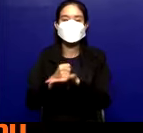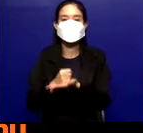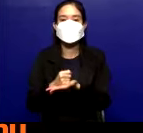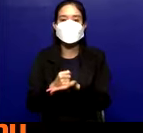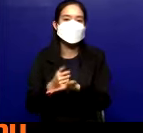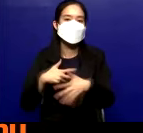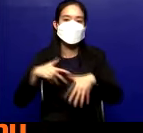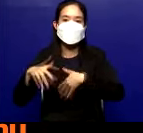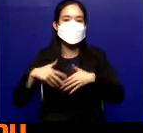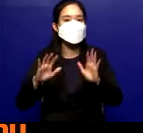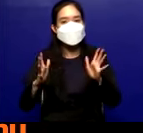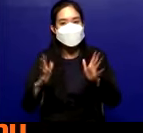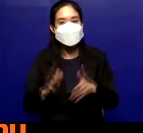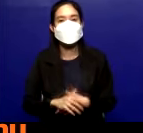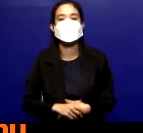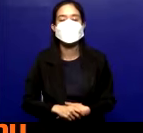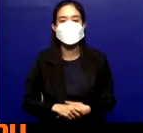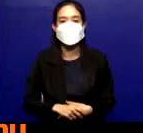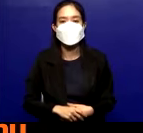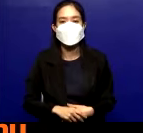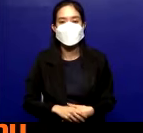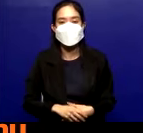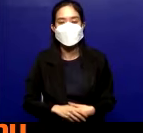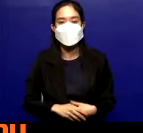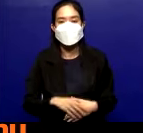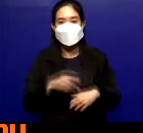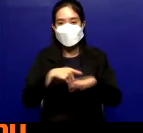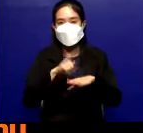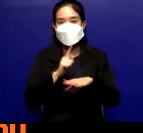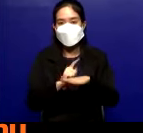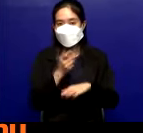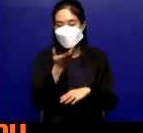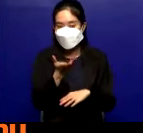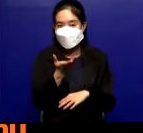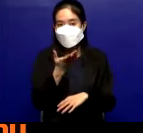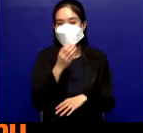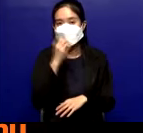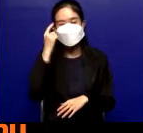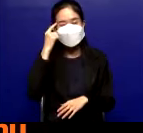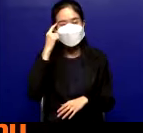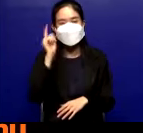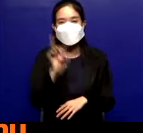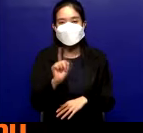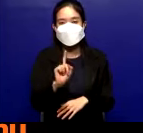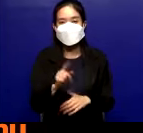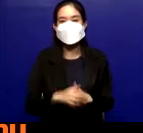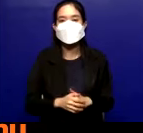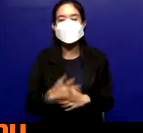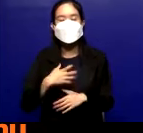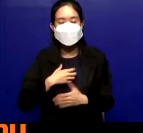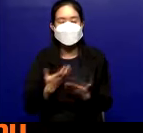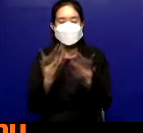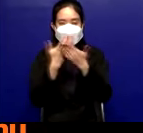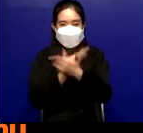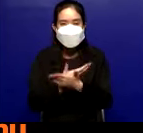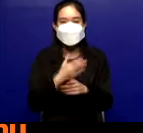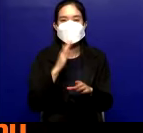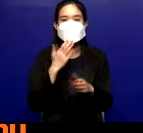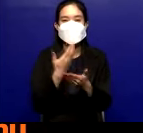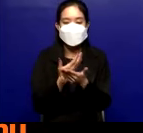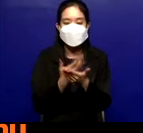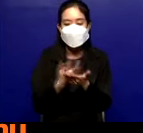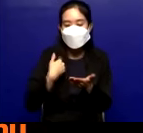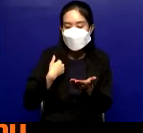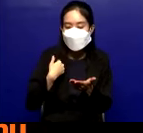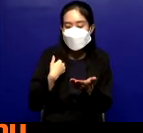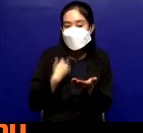คิดได้ยังไงคะท่านประธานคะดิฉันคิดว่าควรเปลี่ยนการลงทุนกับอาวุธ